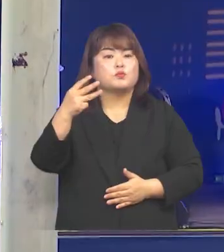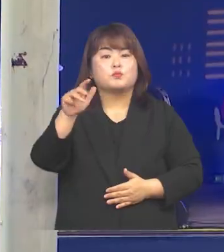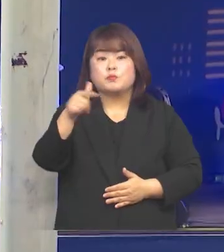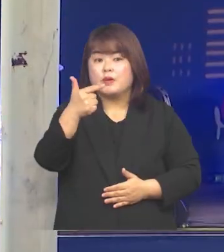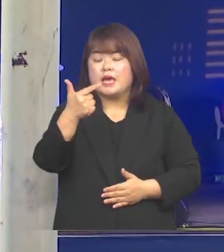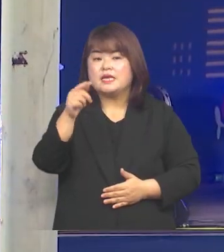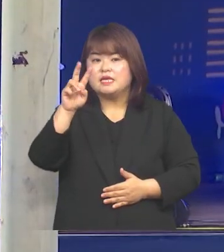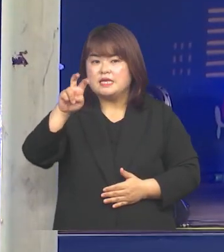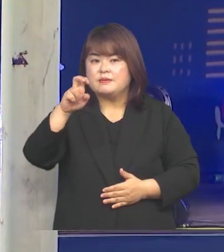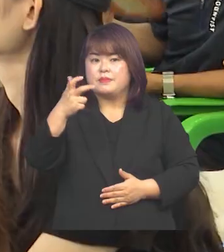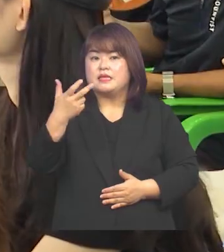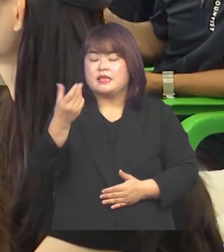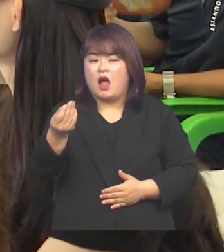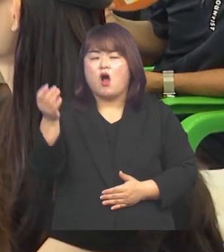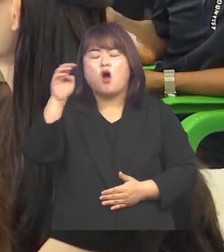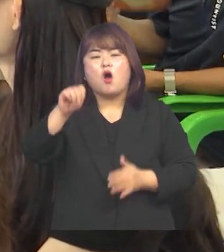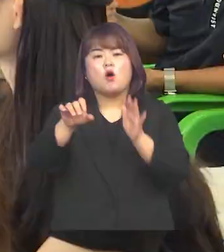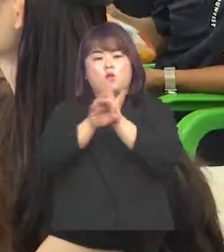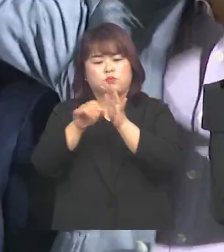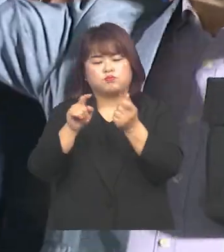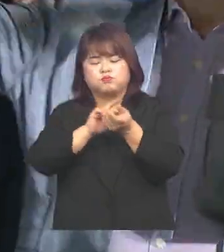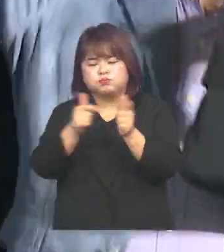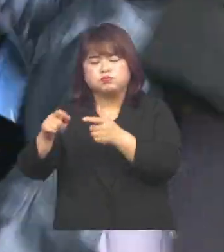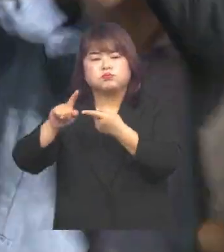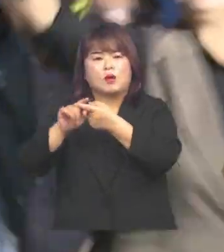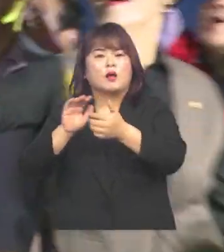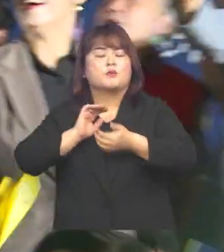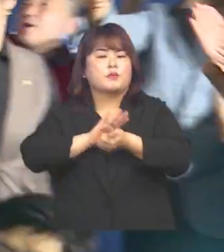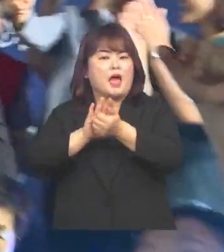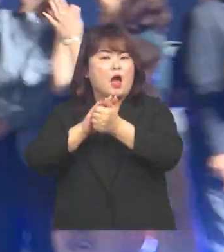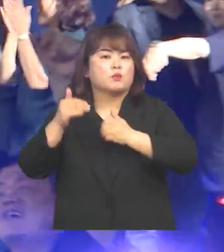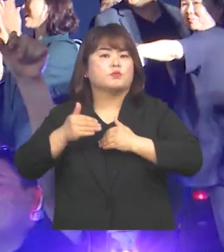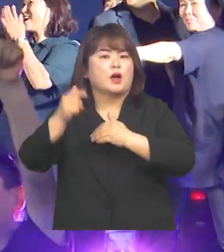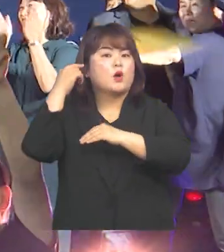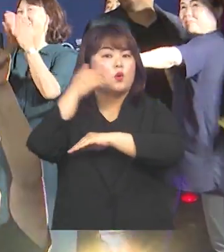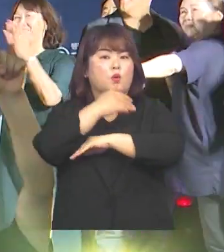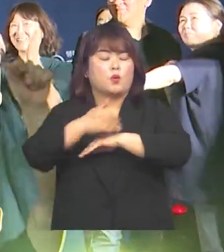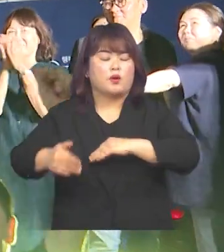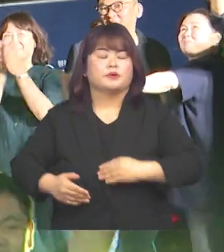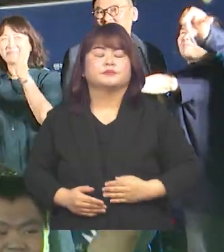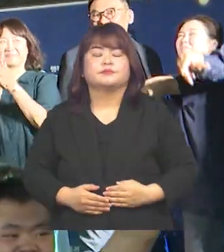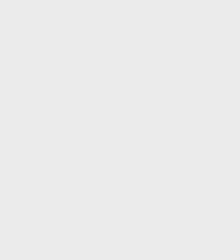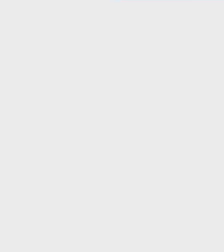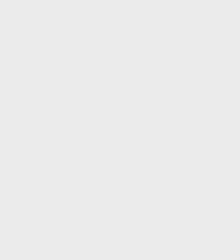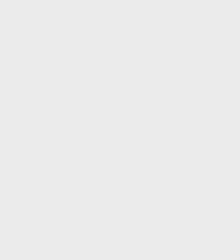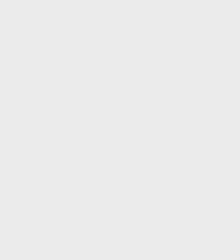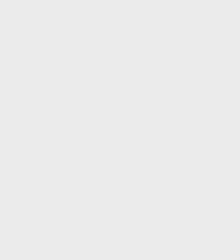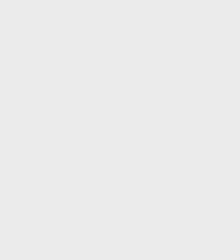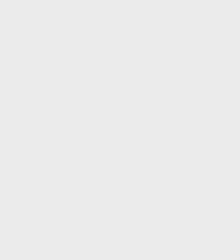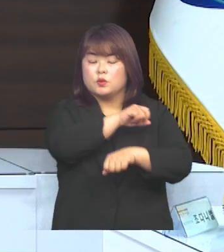투입해 시장 상권 활성화에 필요한 다양한 사업을 진행할 예정입니다.